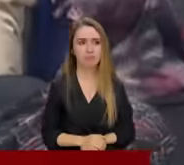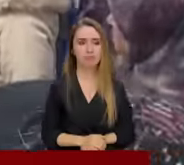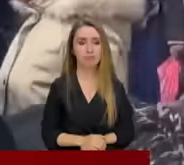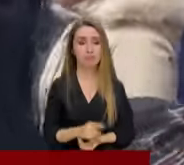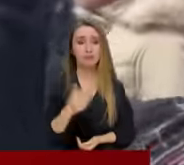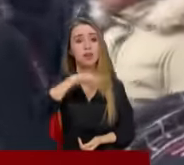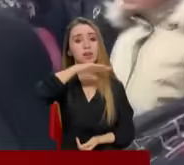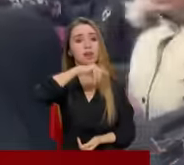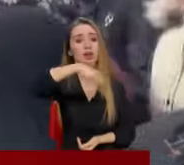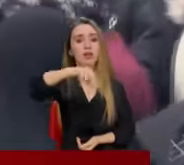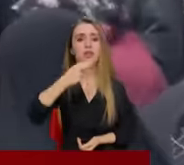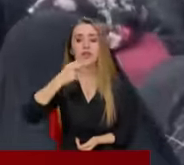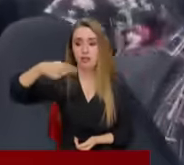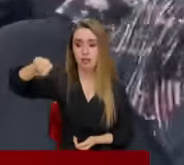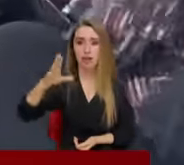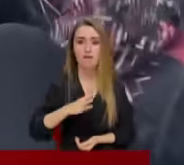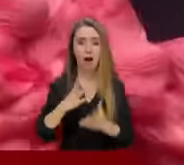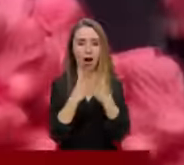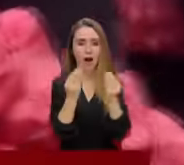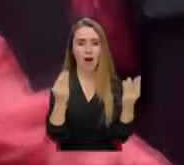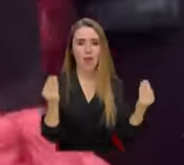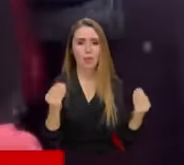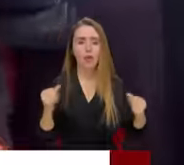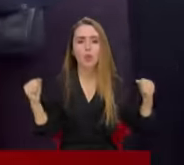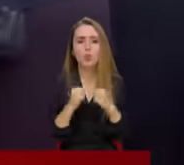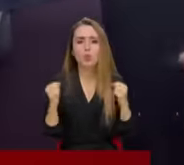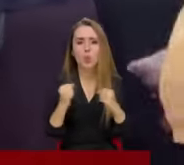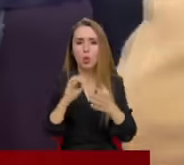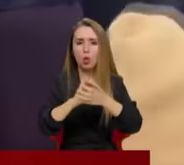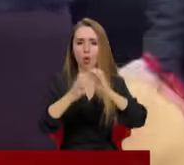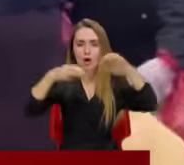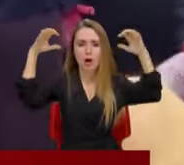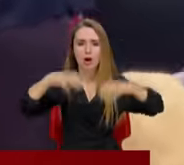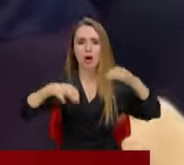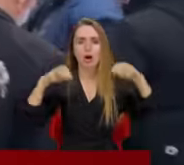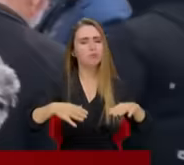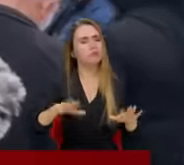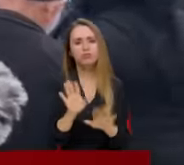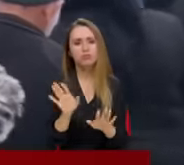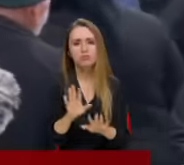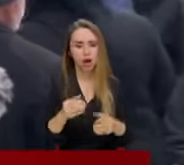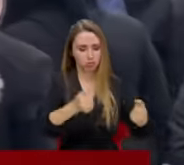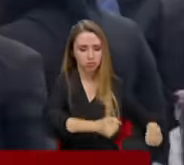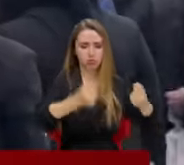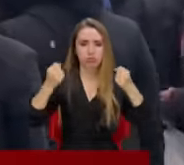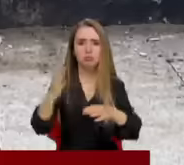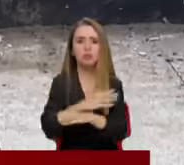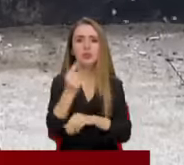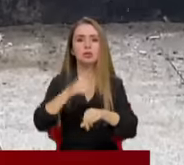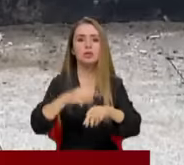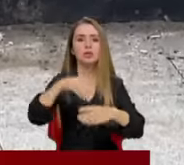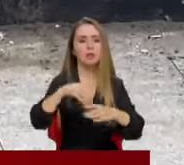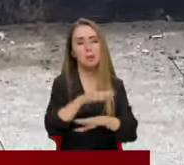Çoğunluğu yaşlılardan ve kadınlardan oluşan kalabalık soğuk havaya ve kar yağışına aldırmadı. Kasa kasa sebze yarım saat